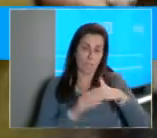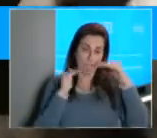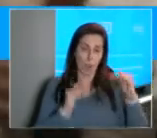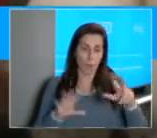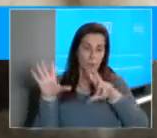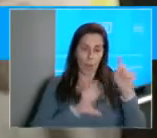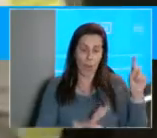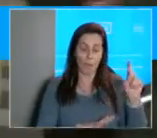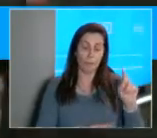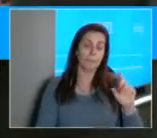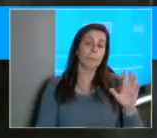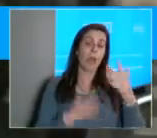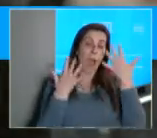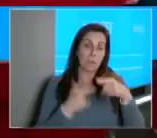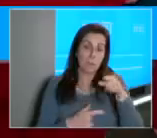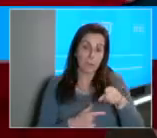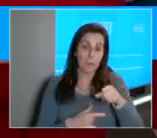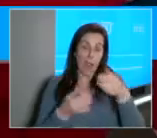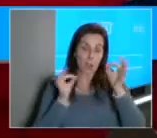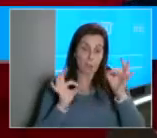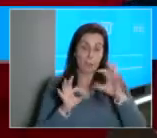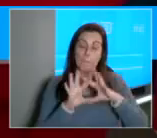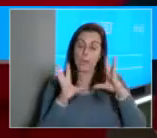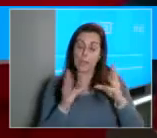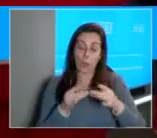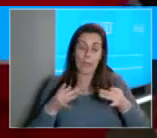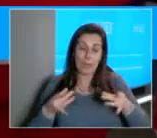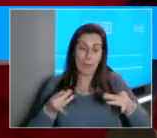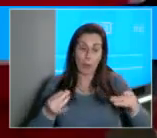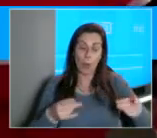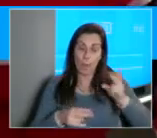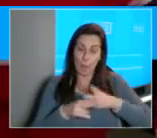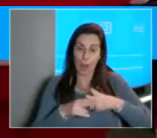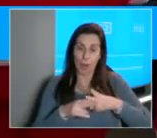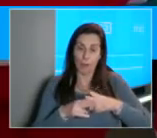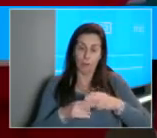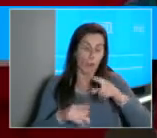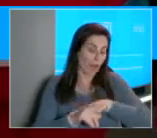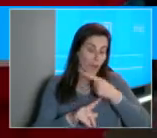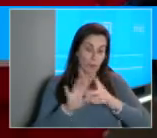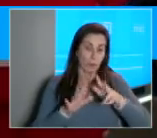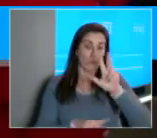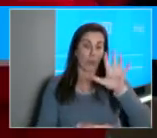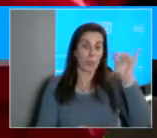פחות מכך. לפי המספרים הרשמיים, בסך הכל נדבקו במחלה עד כה